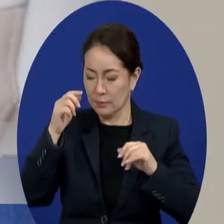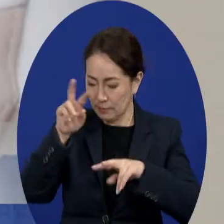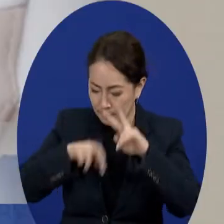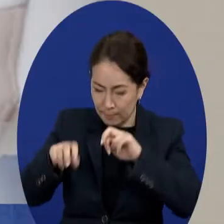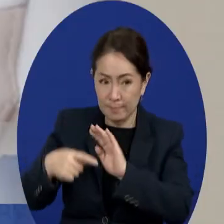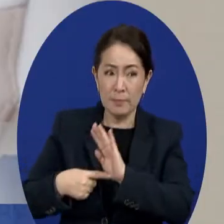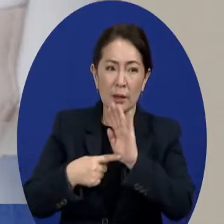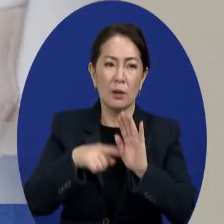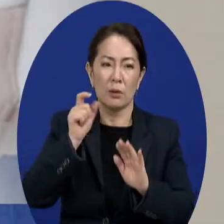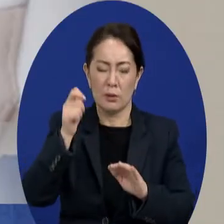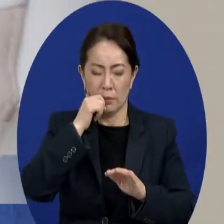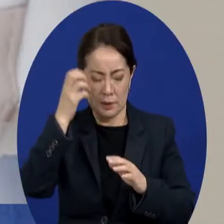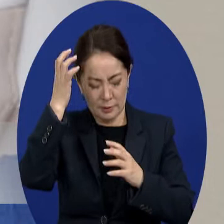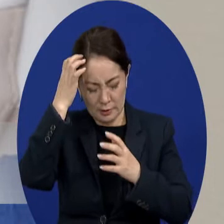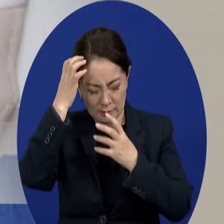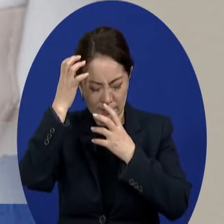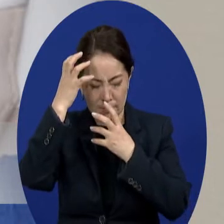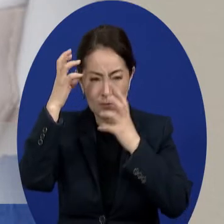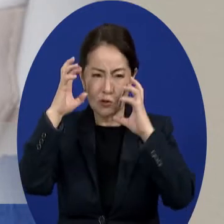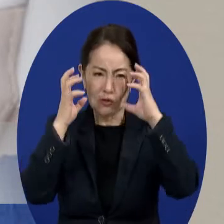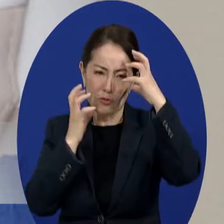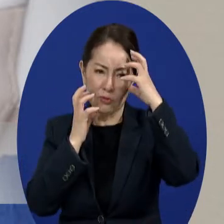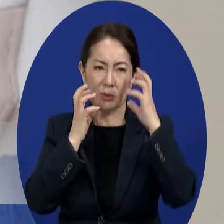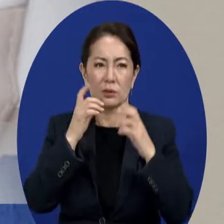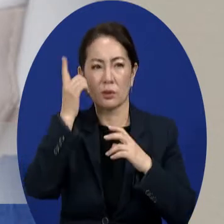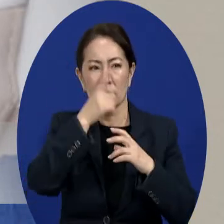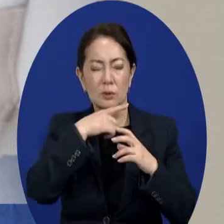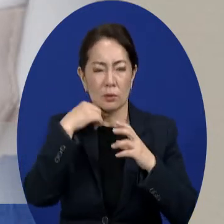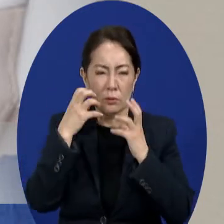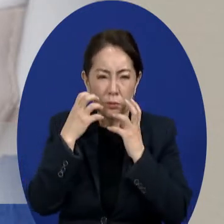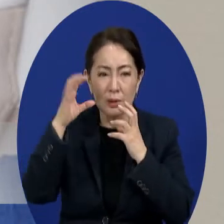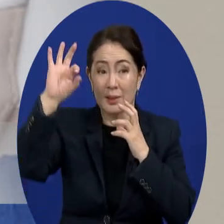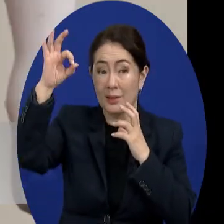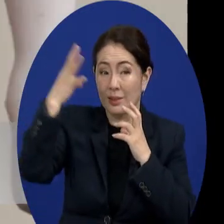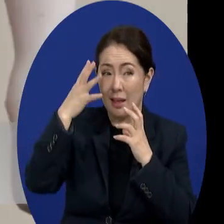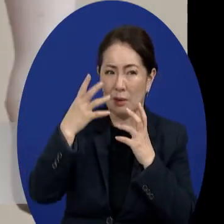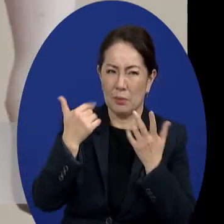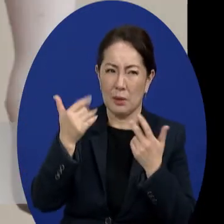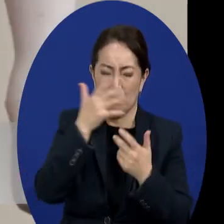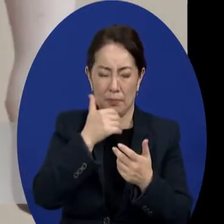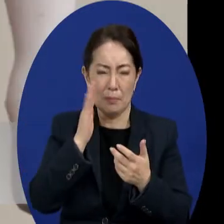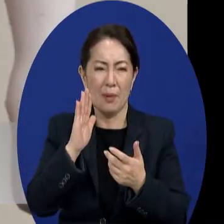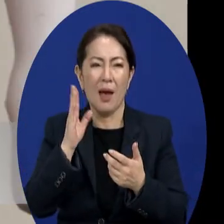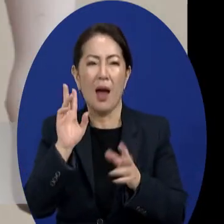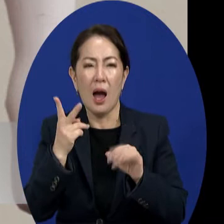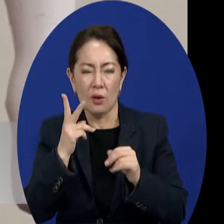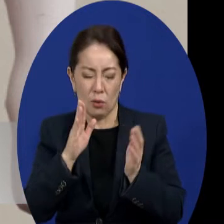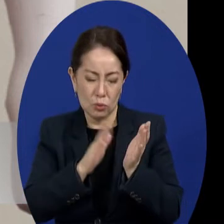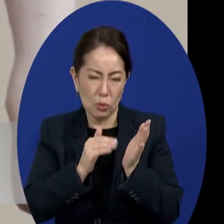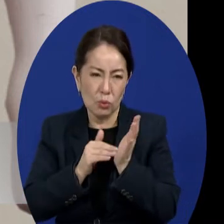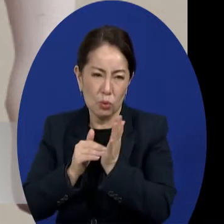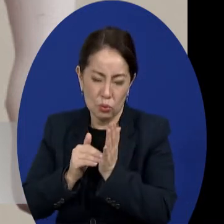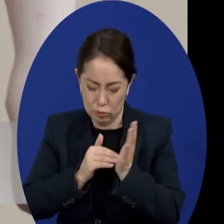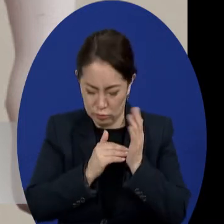судалсан. Тэд хүний гавлын ясны хэлбэрт өөрчлөлт орно. Мөн нарны гэрэл үүсэх нь багаснаар B12D амин дэмийн дутагдлалд